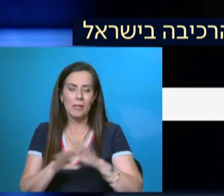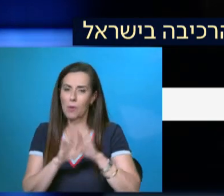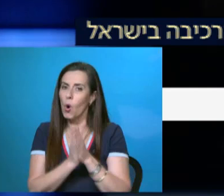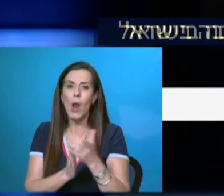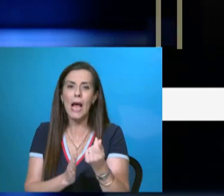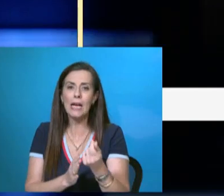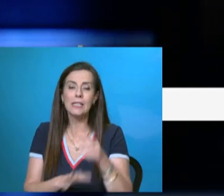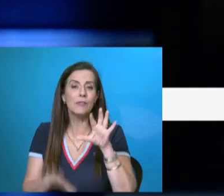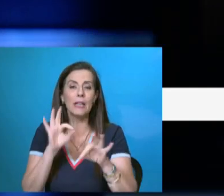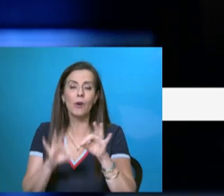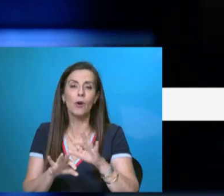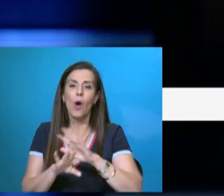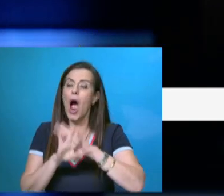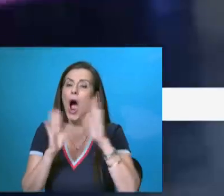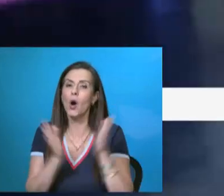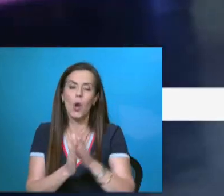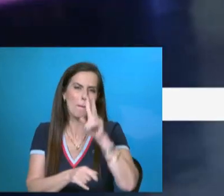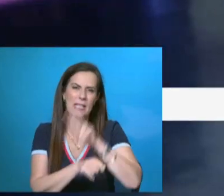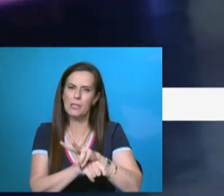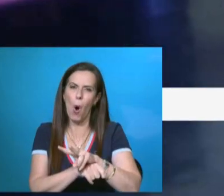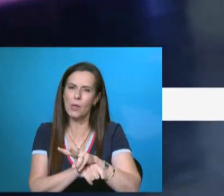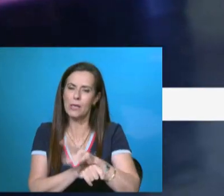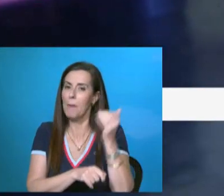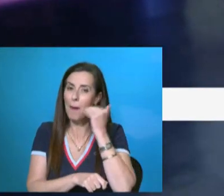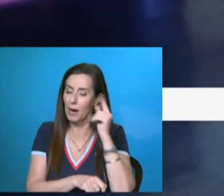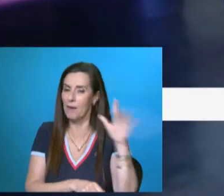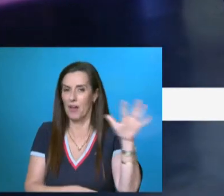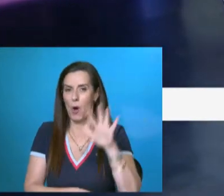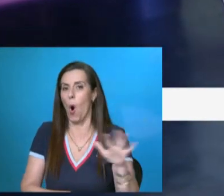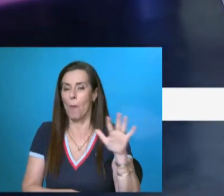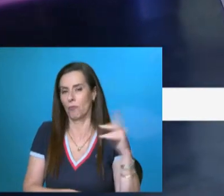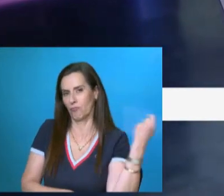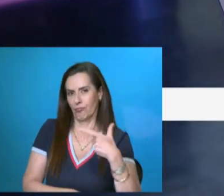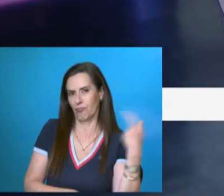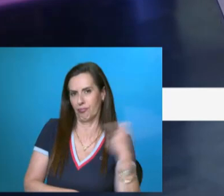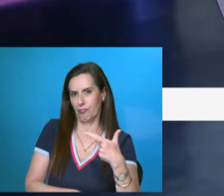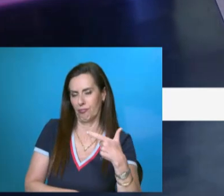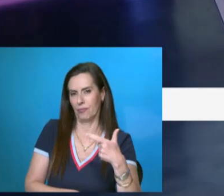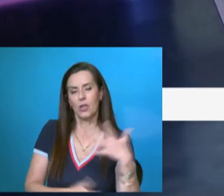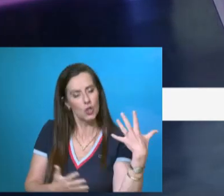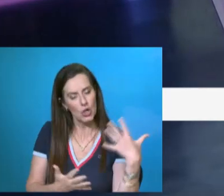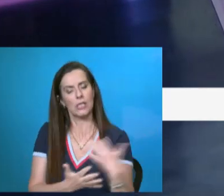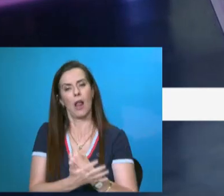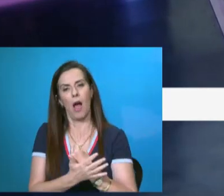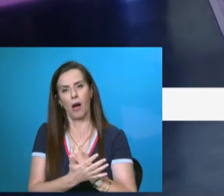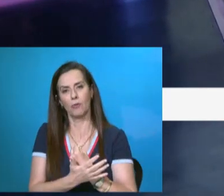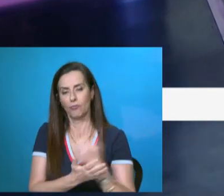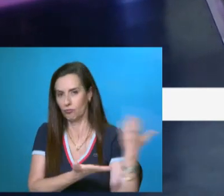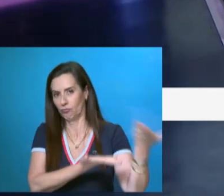הנבחרת הזאת כולו מגיע מספונסרים אמריקאים ואירופאים שהצלחנו לרכז